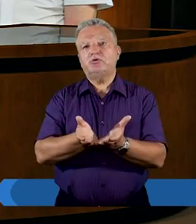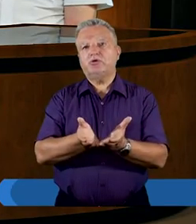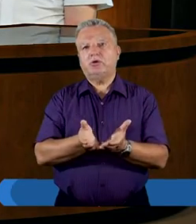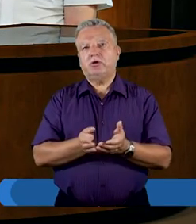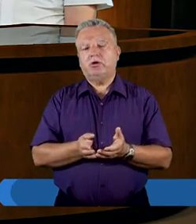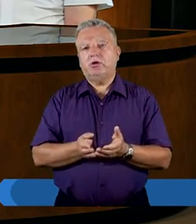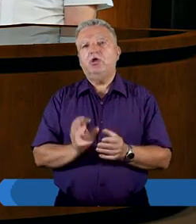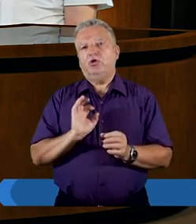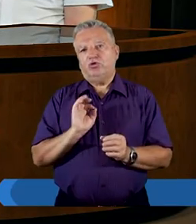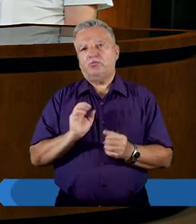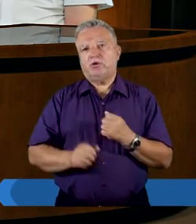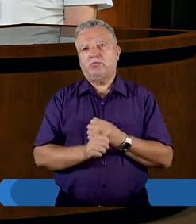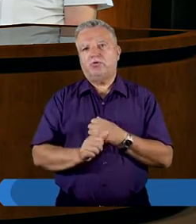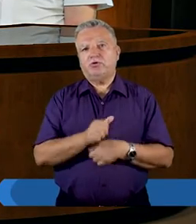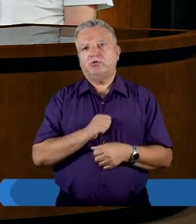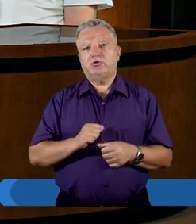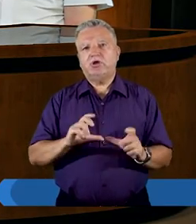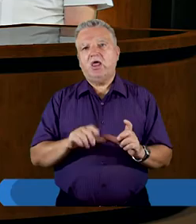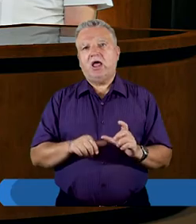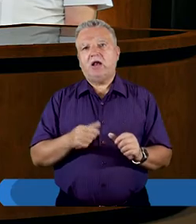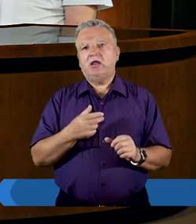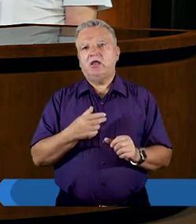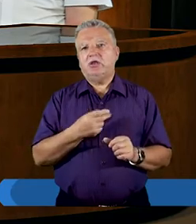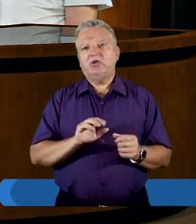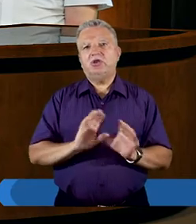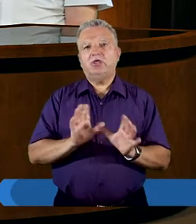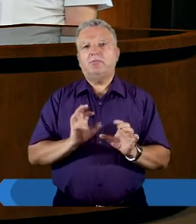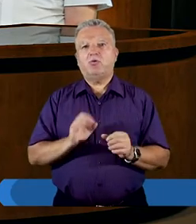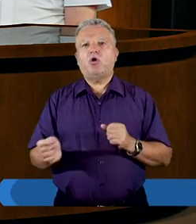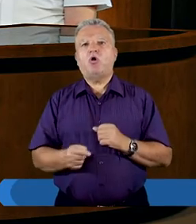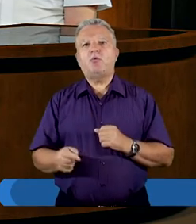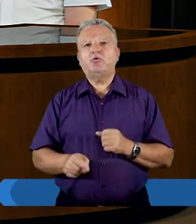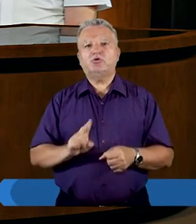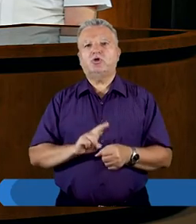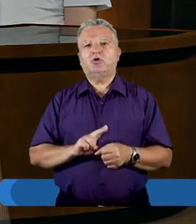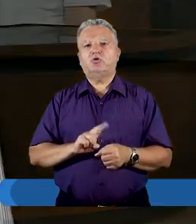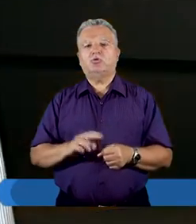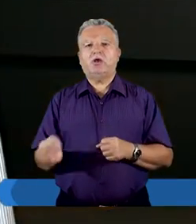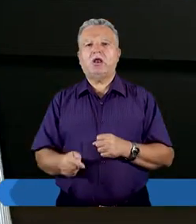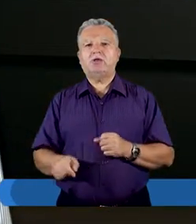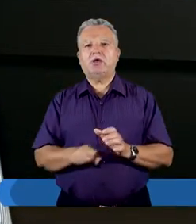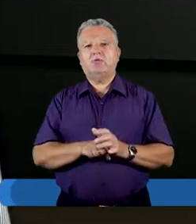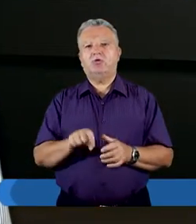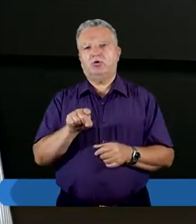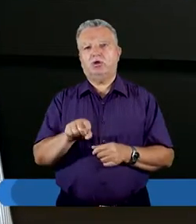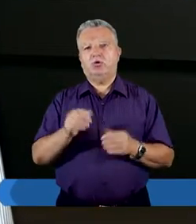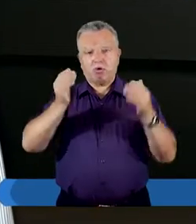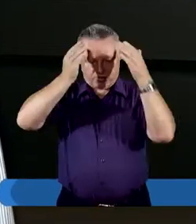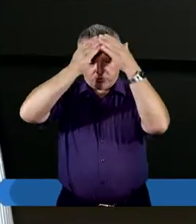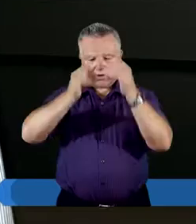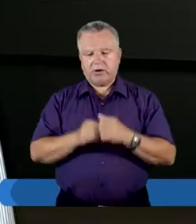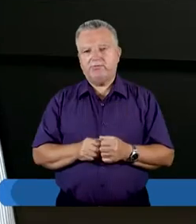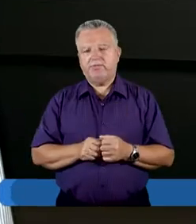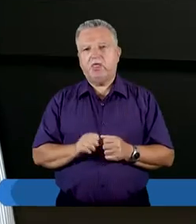Dobrze mu się powodziło w życiu, tyle tylko, że zaniedbywał obowiązki, które należały do niego. Jeżeli mogę dodać, zobaczcie,